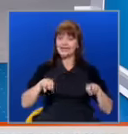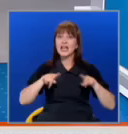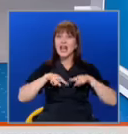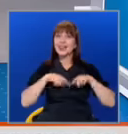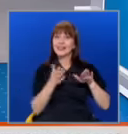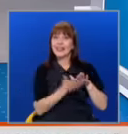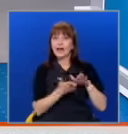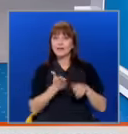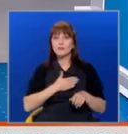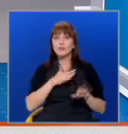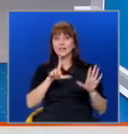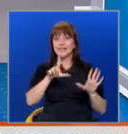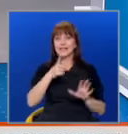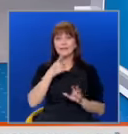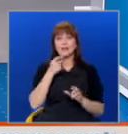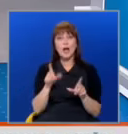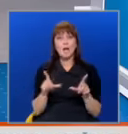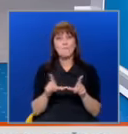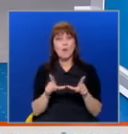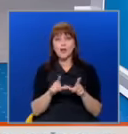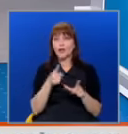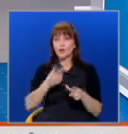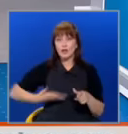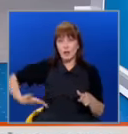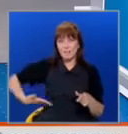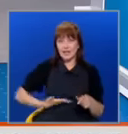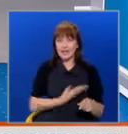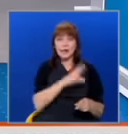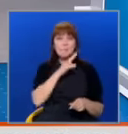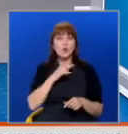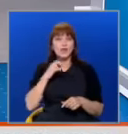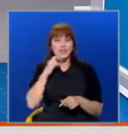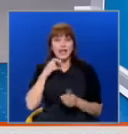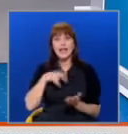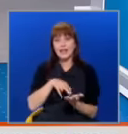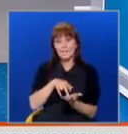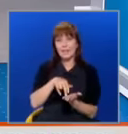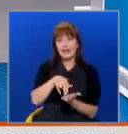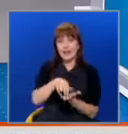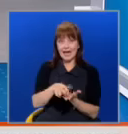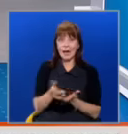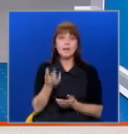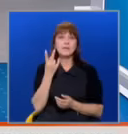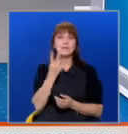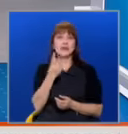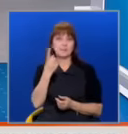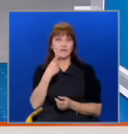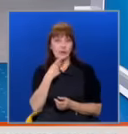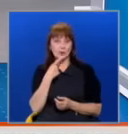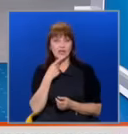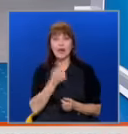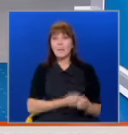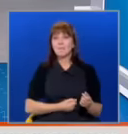за смъртта на 7-годишната Моника, която беше прегазена от полицай на пешеходна пътека през 2021 година